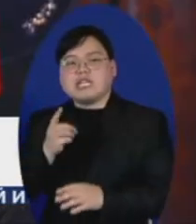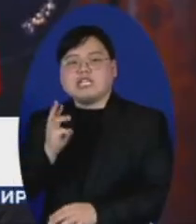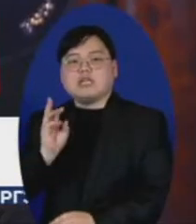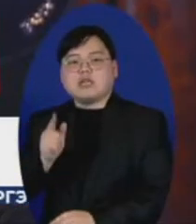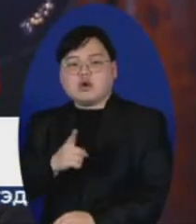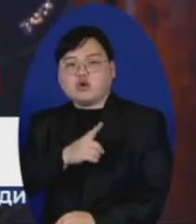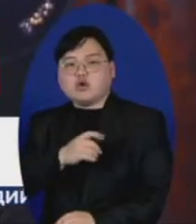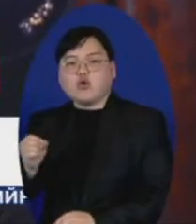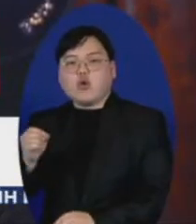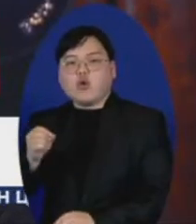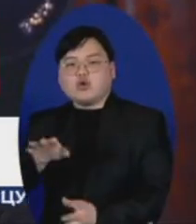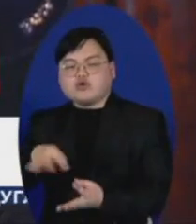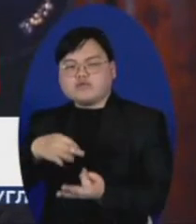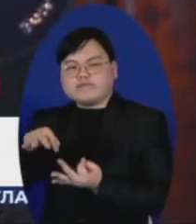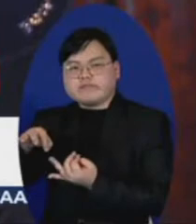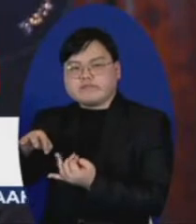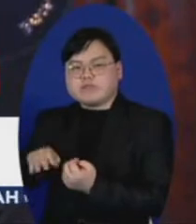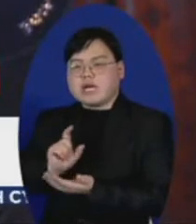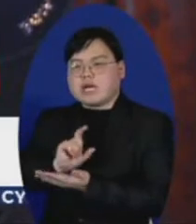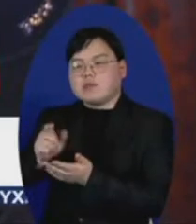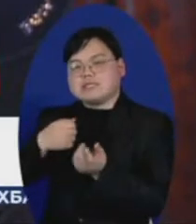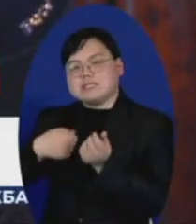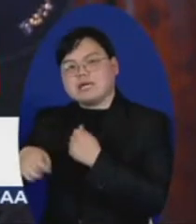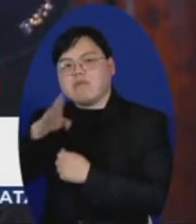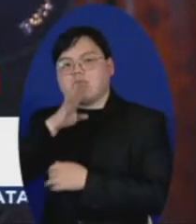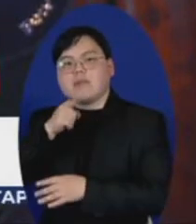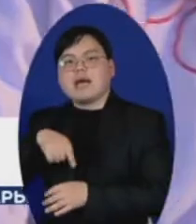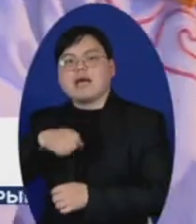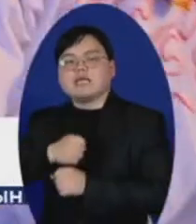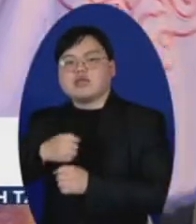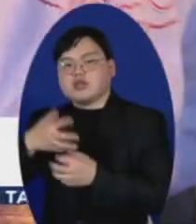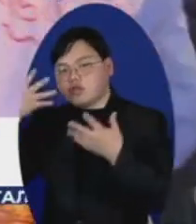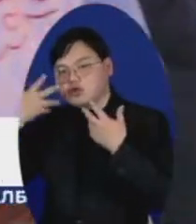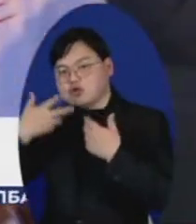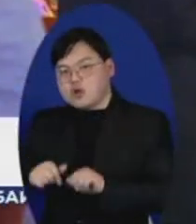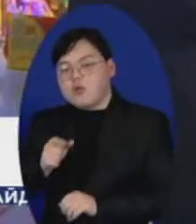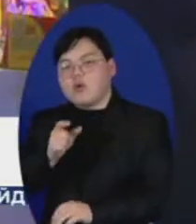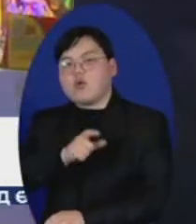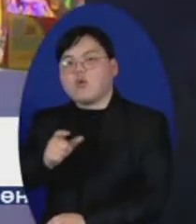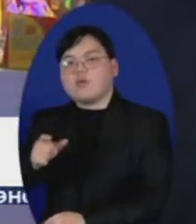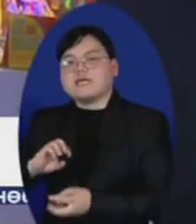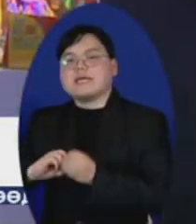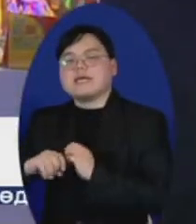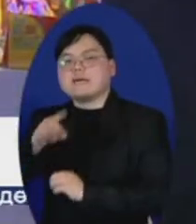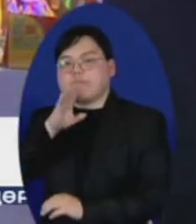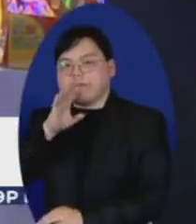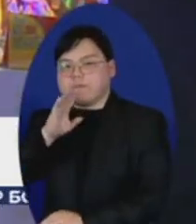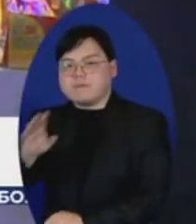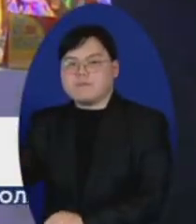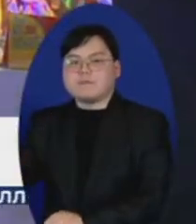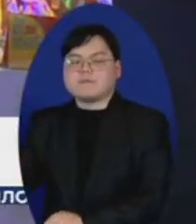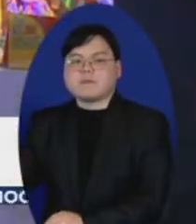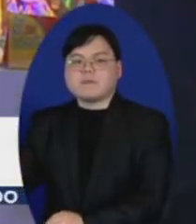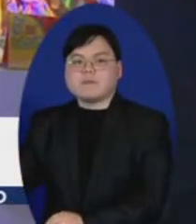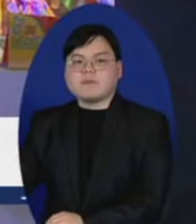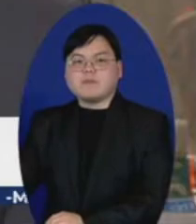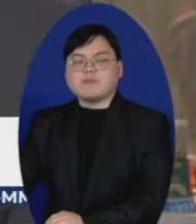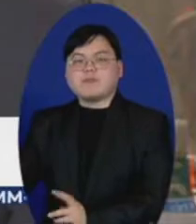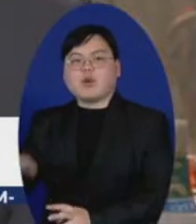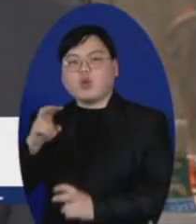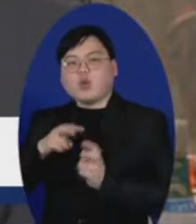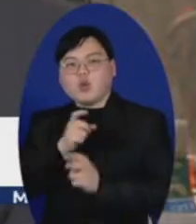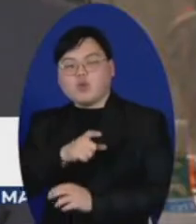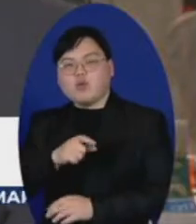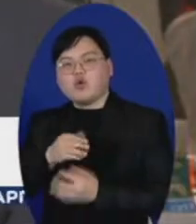бүтээлийг сонгон шалгаруулж экспортод гаргах ажлыг энэ форумыг зохион байгуулагчид хэрэгжүүлнэ гэж байлаа. Үйлдвэрлэгчлэг эхлэгч нартай зориулаад